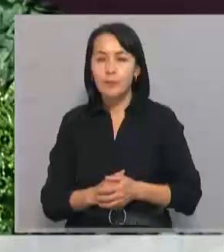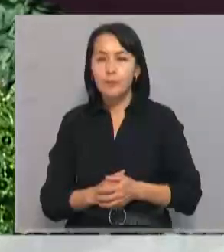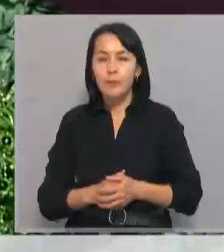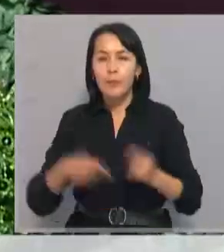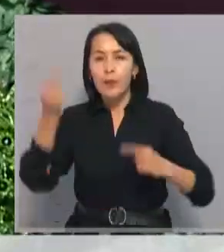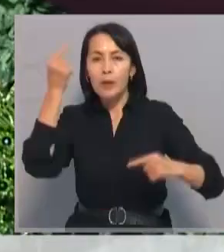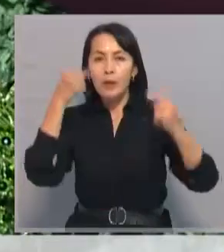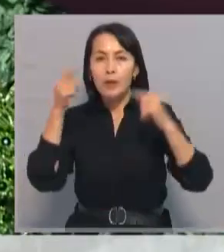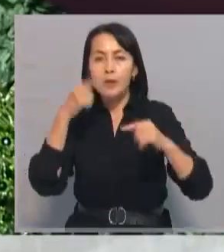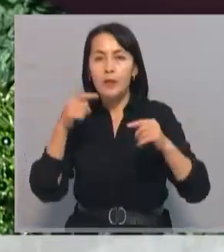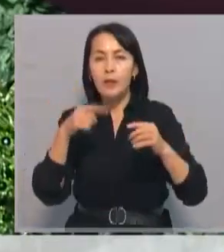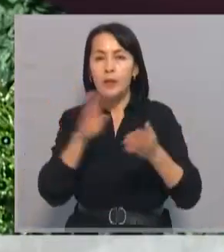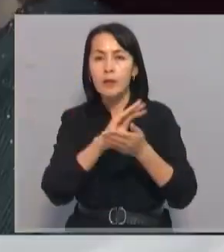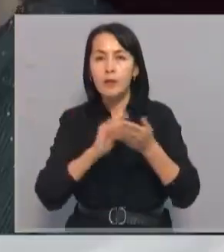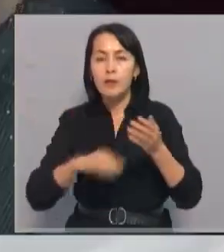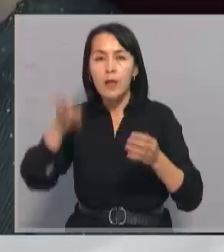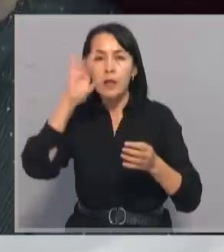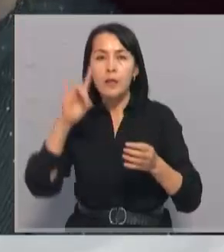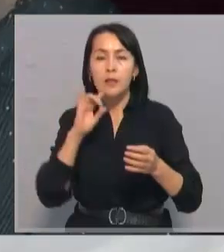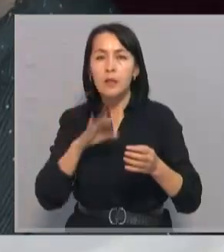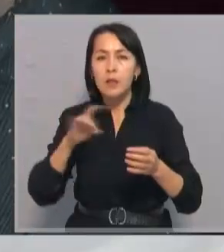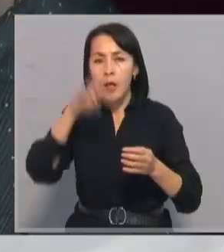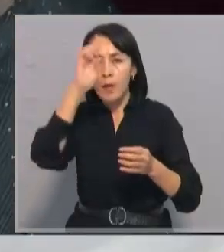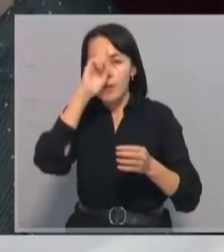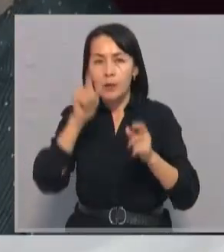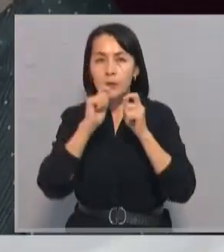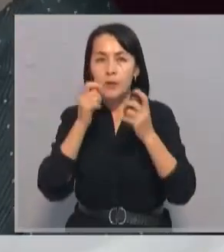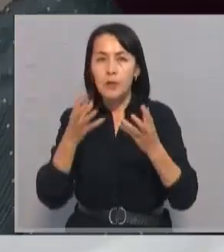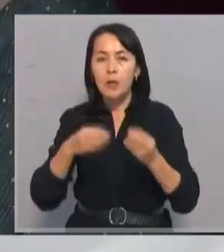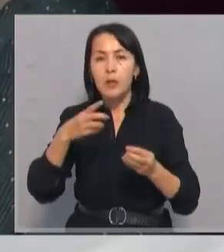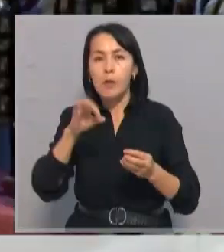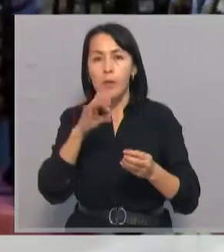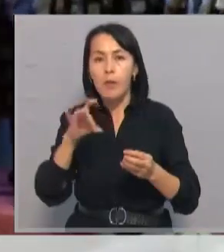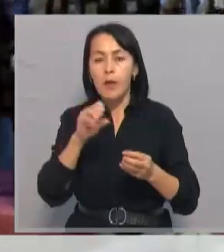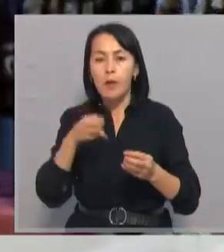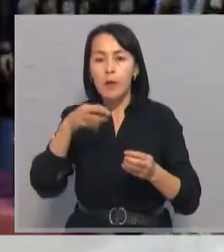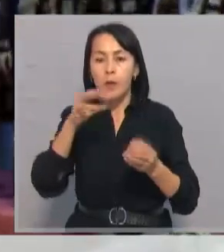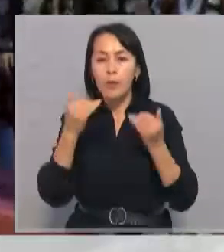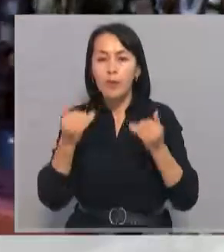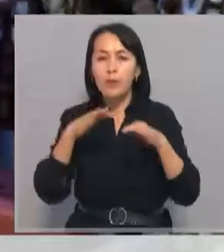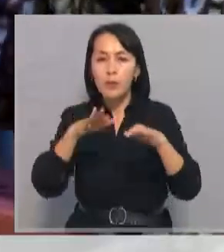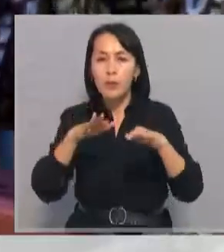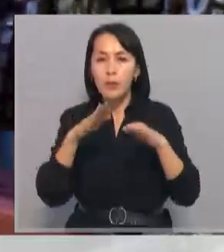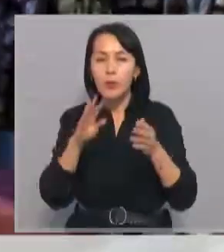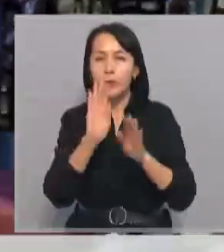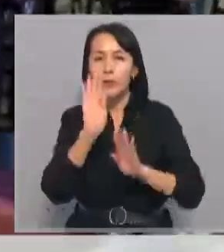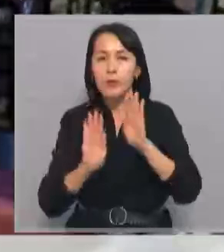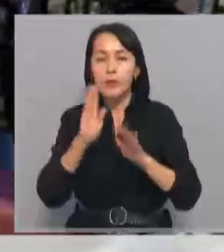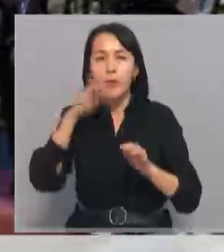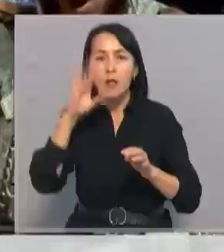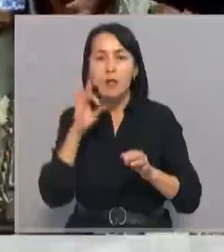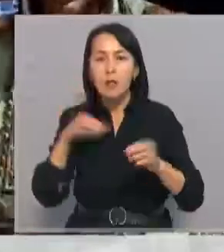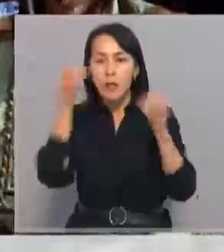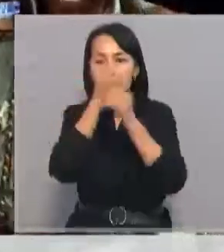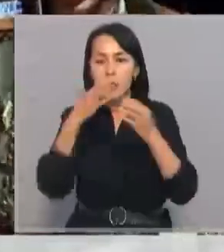Идея авторы Қазақстан Республикасының еңбек сіңірген әртісі мемлекеттік сыйлықтың лауреаты Майра Мұхамедқызы, қойылымның композиторы Қазақстан Республикасының